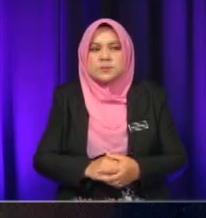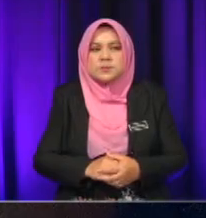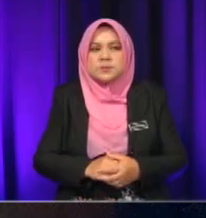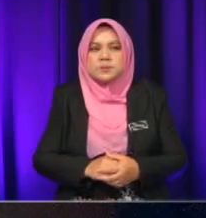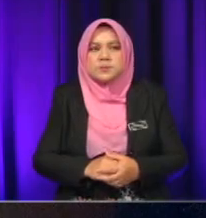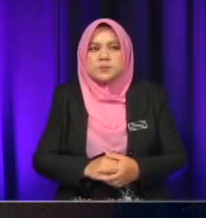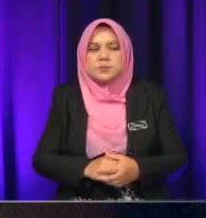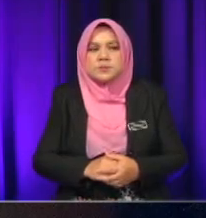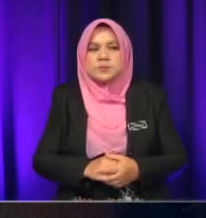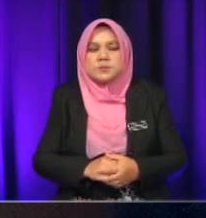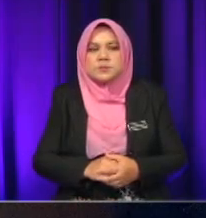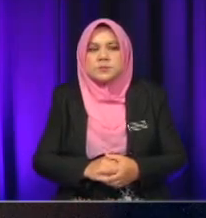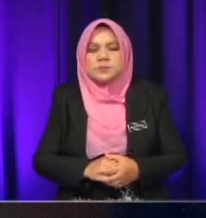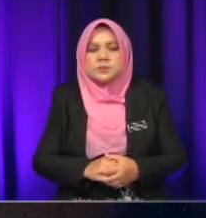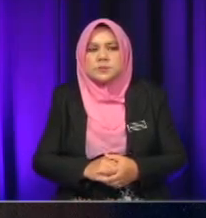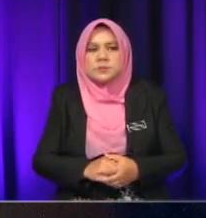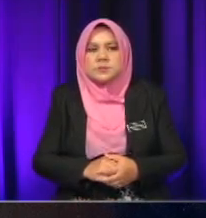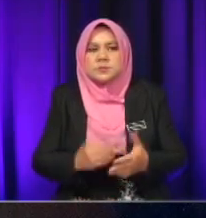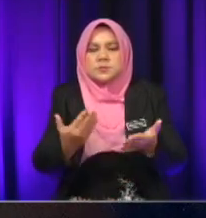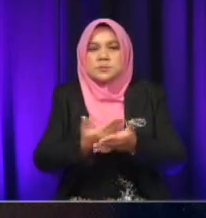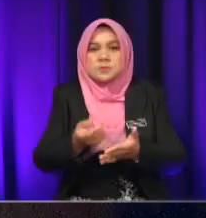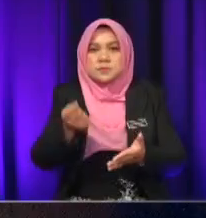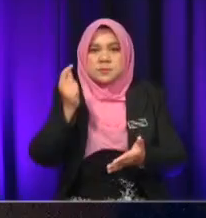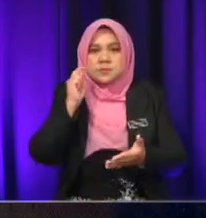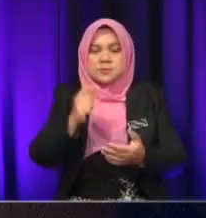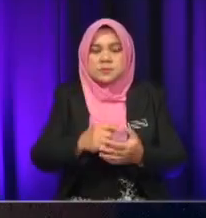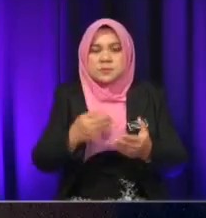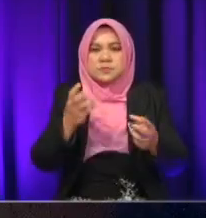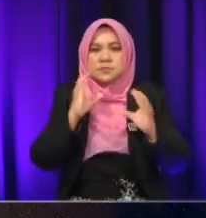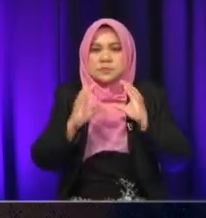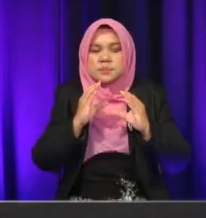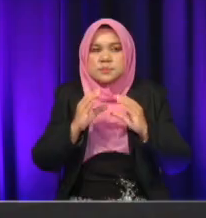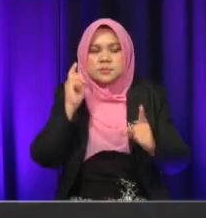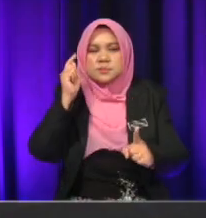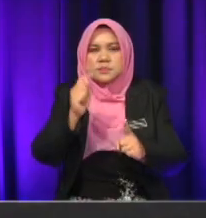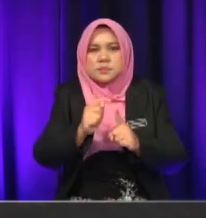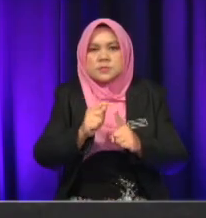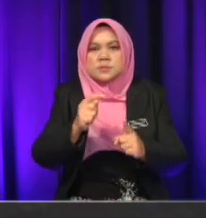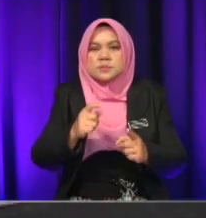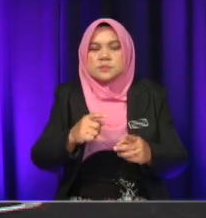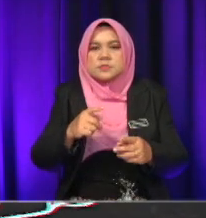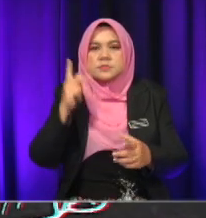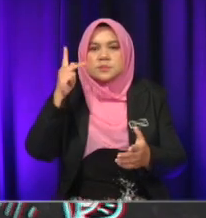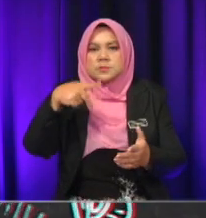cikgu. Okey, saya cuba. Yang ini cikgu baru je sebutkan tadi. Tujuannya untuk